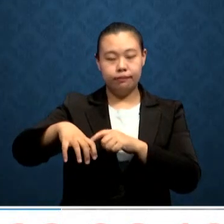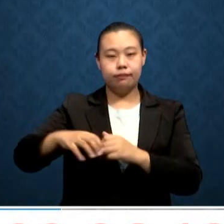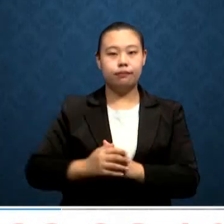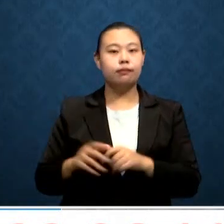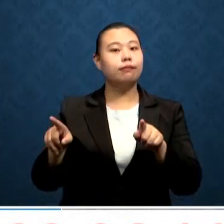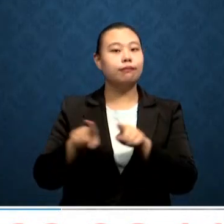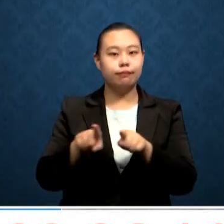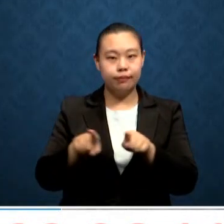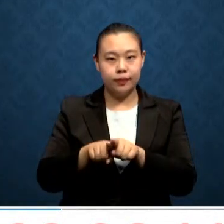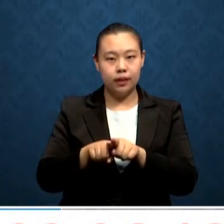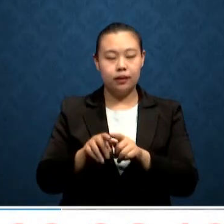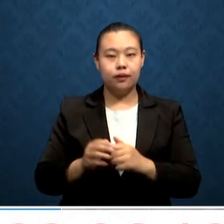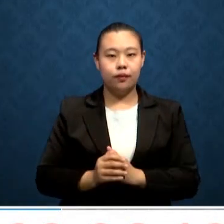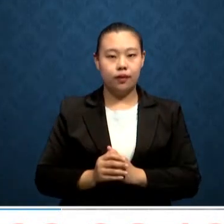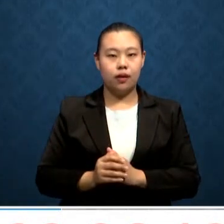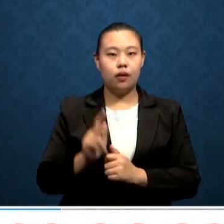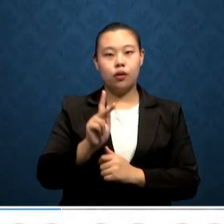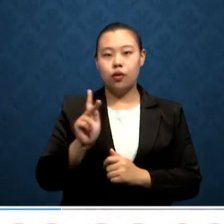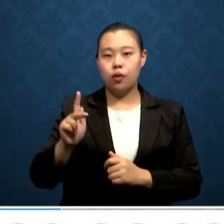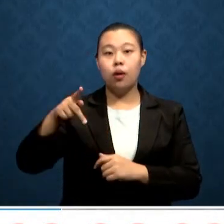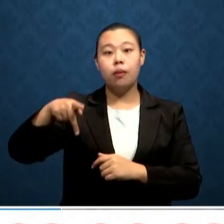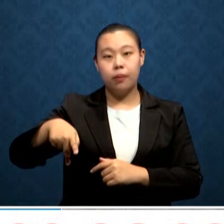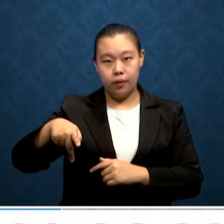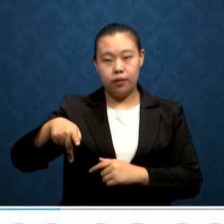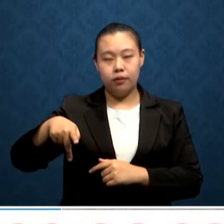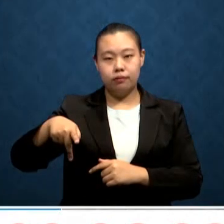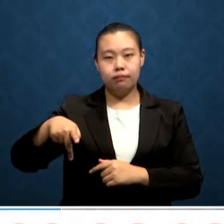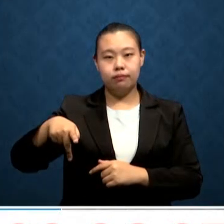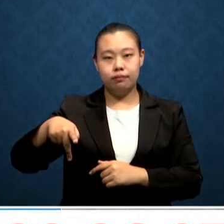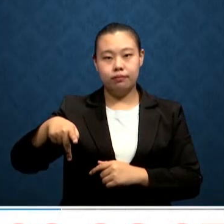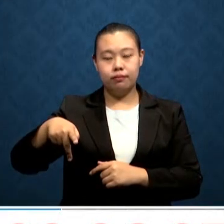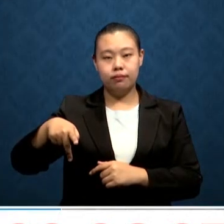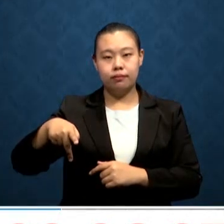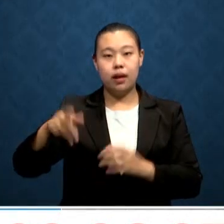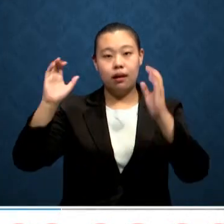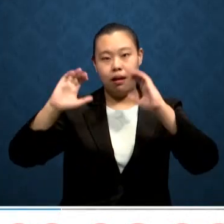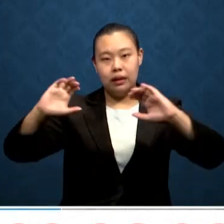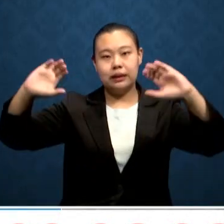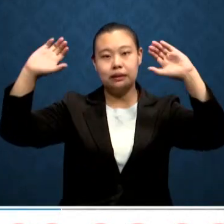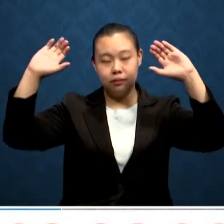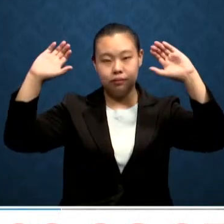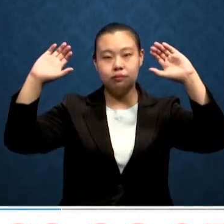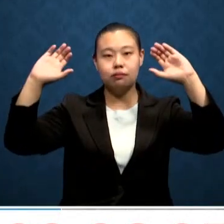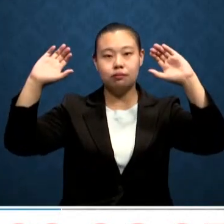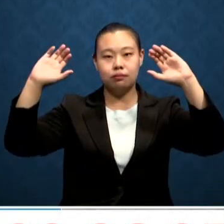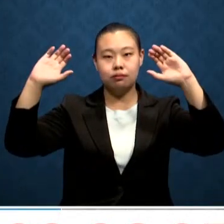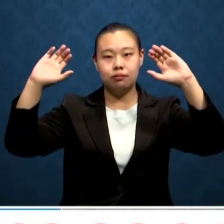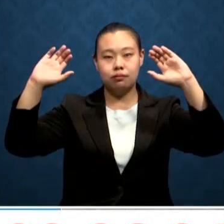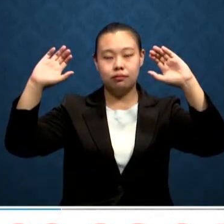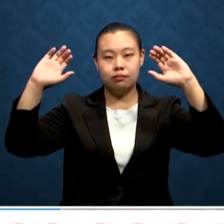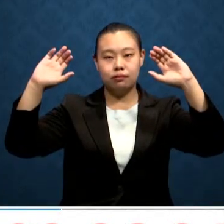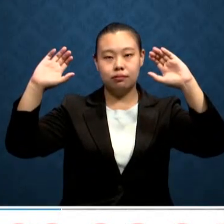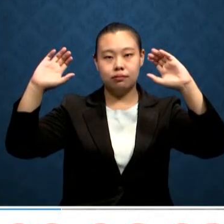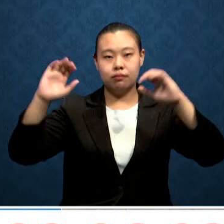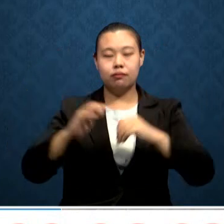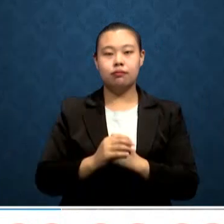การการกำกับกิจการพลังงานถือว่าเป็นหน่วยงานของรัฐหน่วยงานหนึ่งภาย